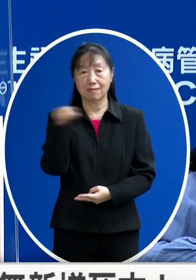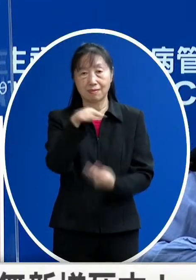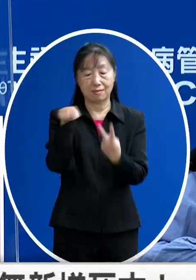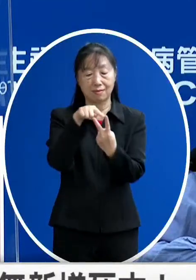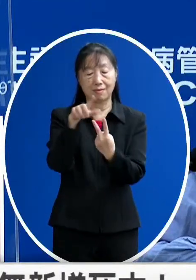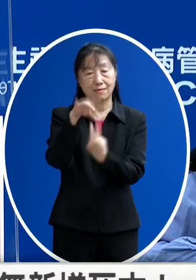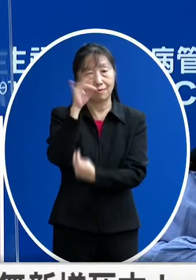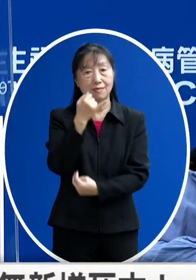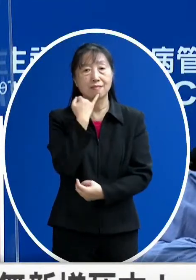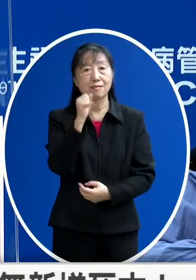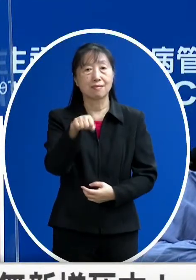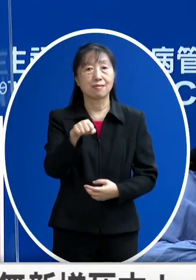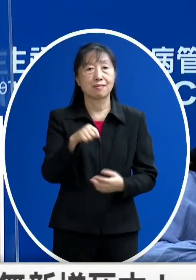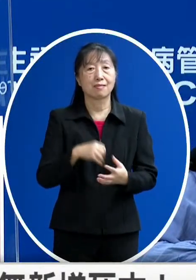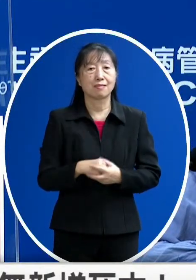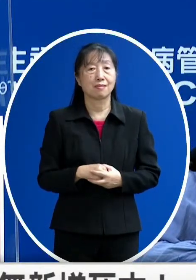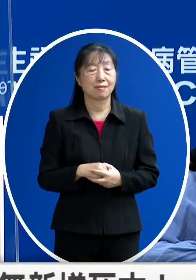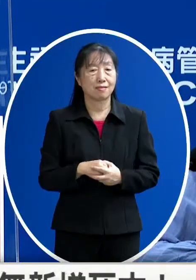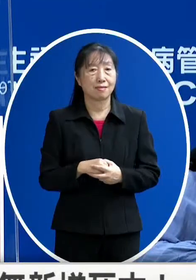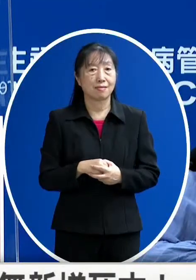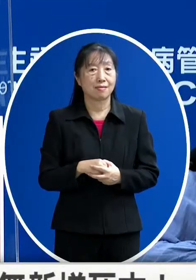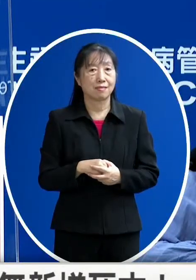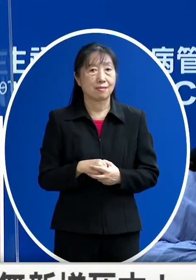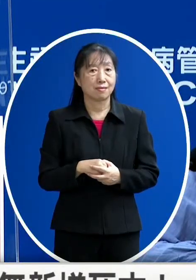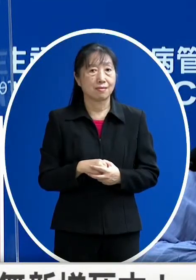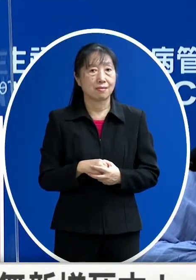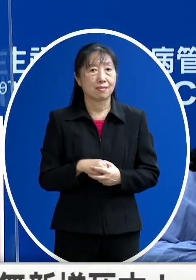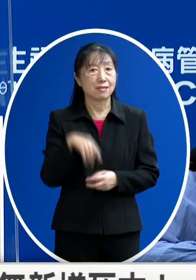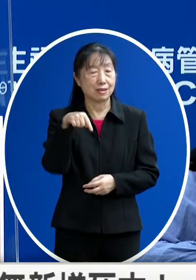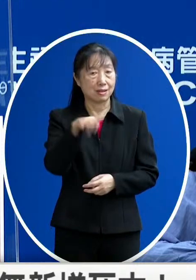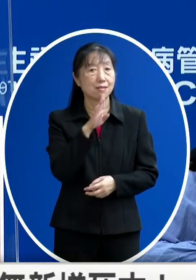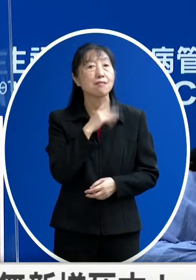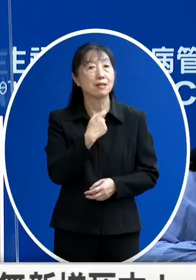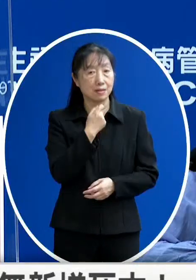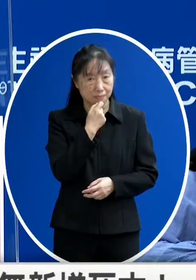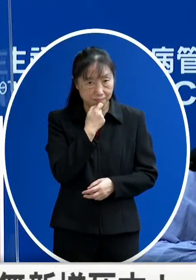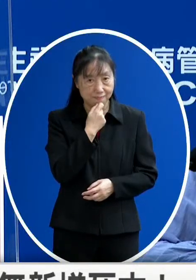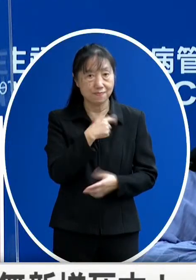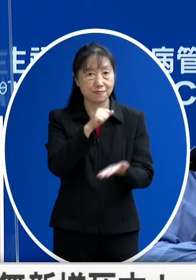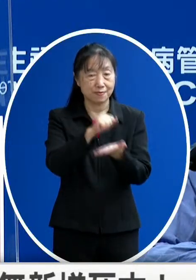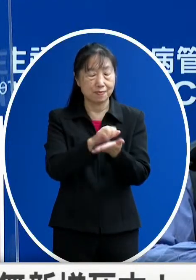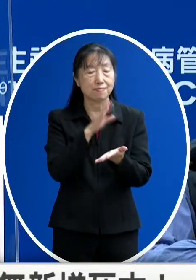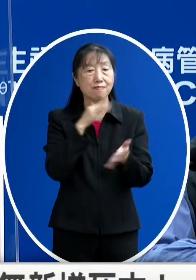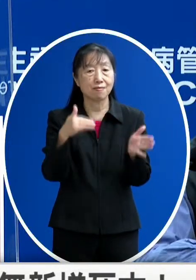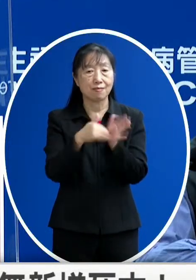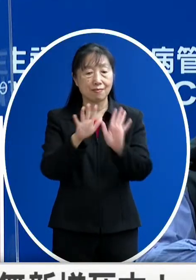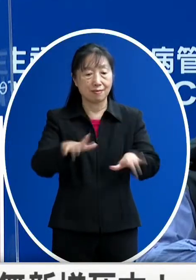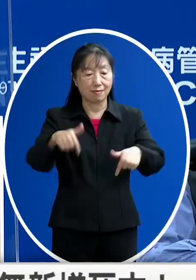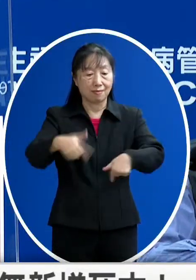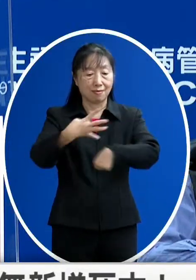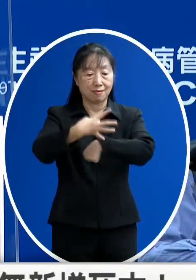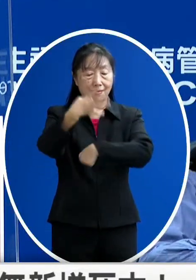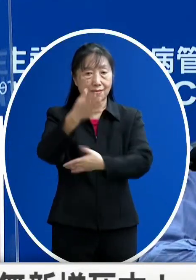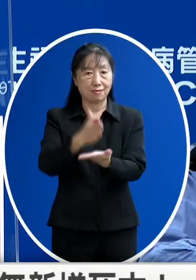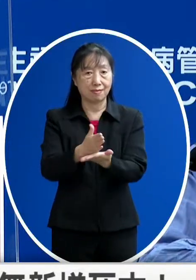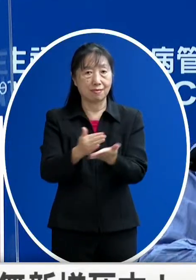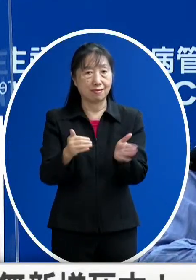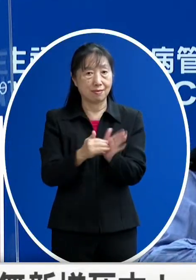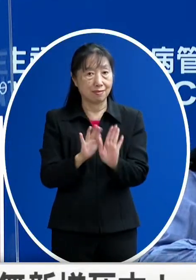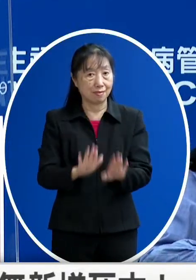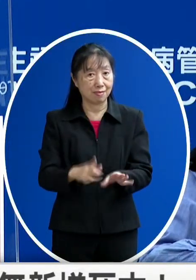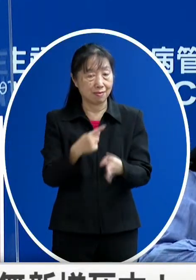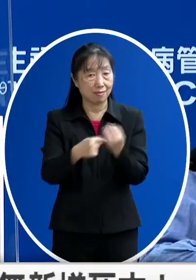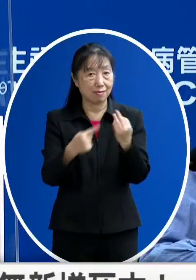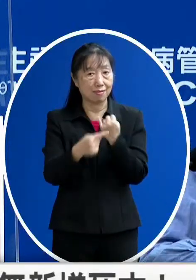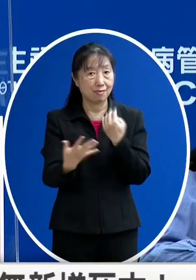以选择哈。那这个是我们的医院登记到今天下午4点，那到目前来讲